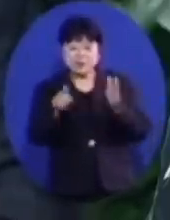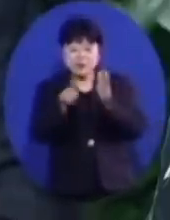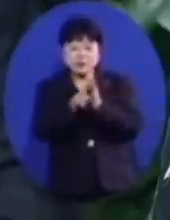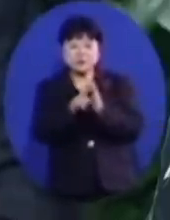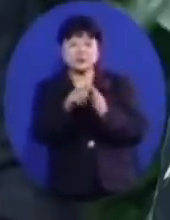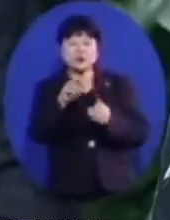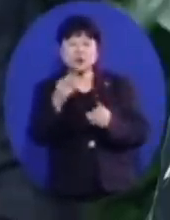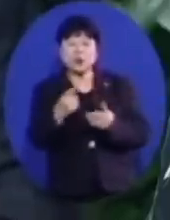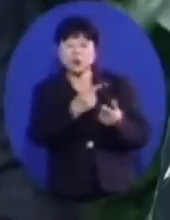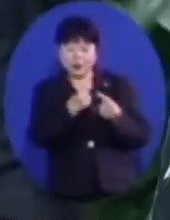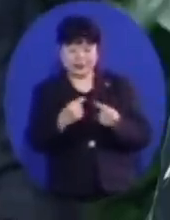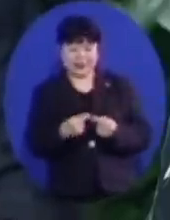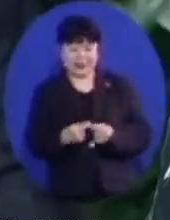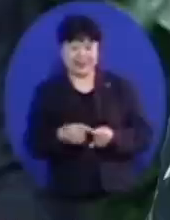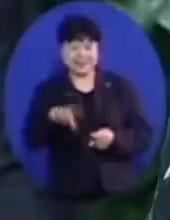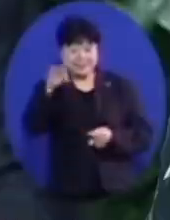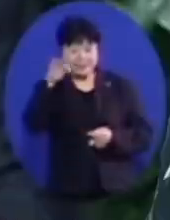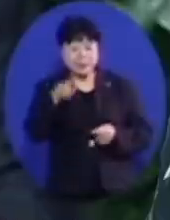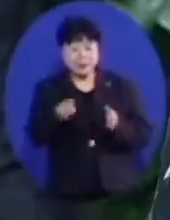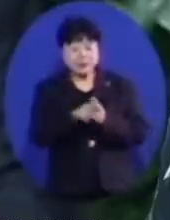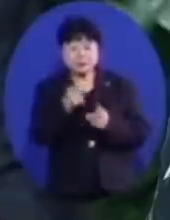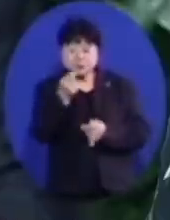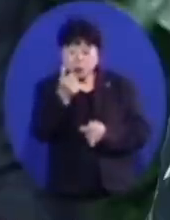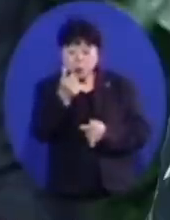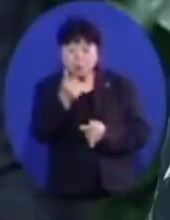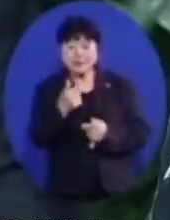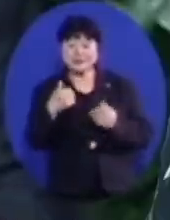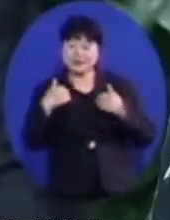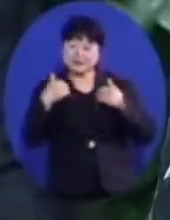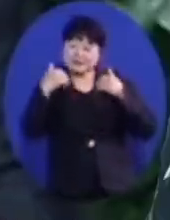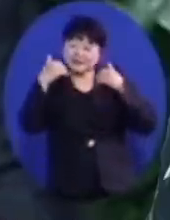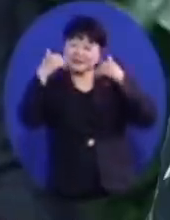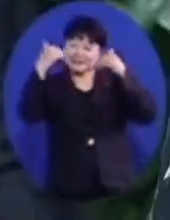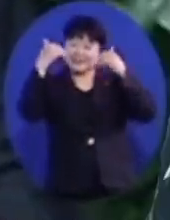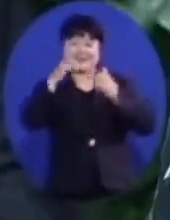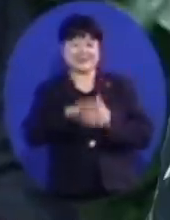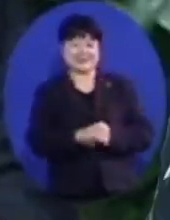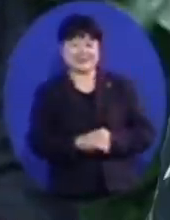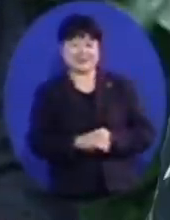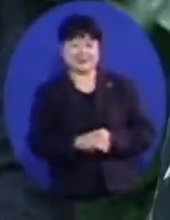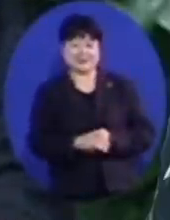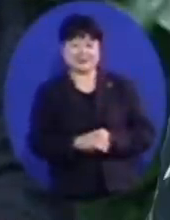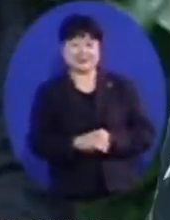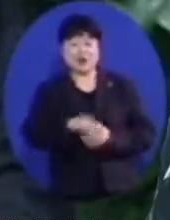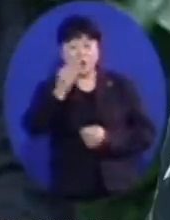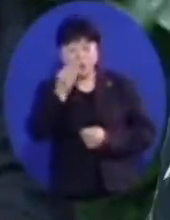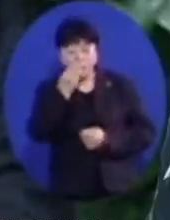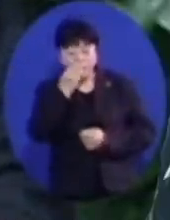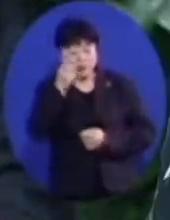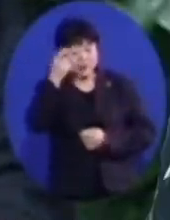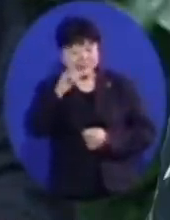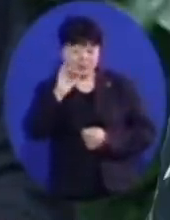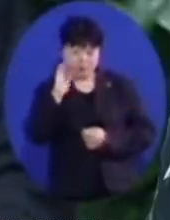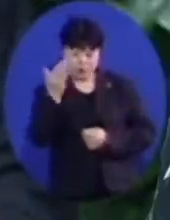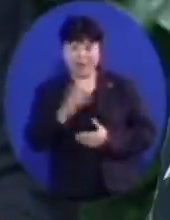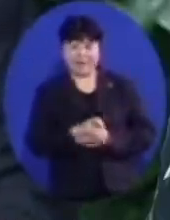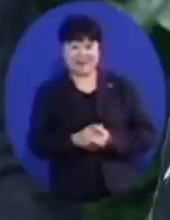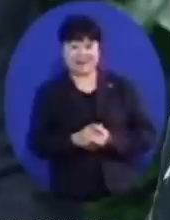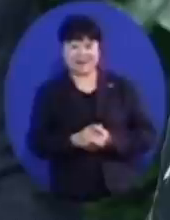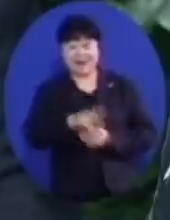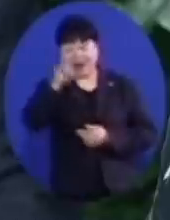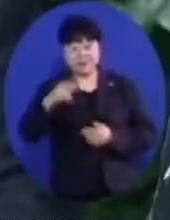신앙도 지은 신앙에서 점점 자라서 거룩하고 훌륭한 사람이 되지